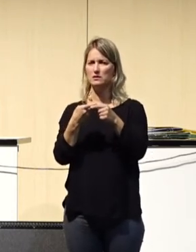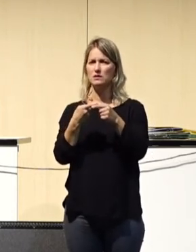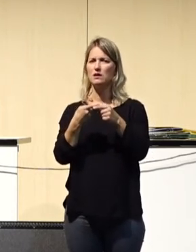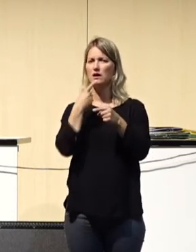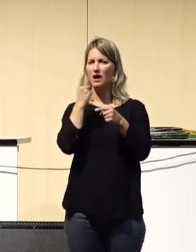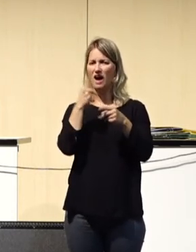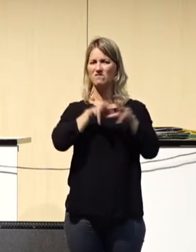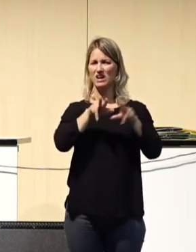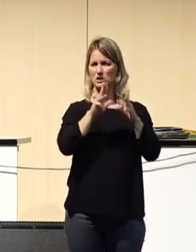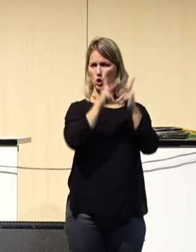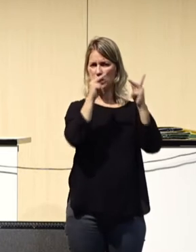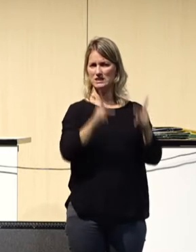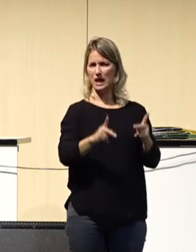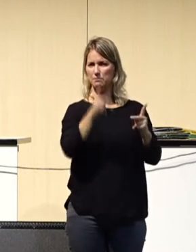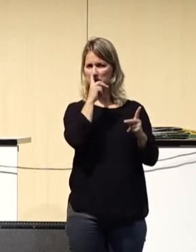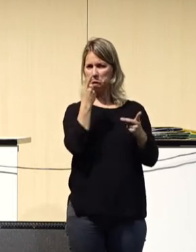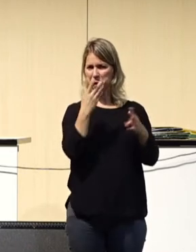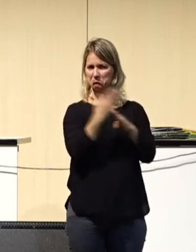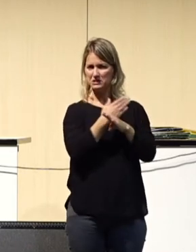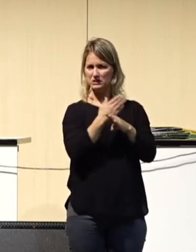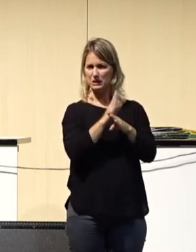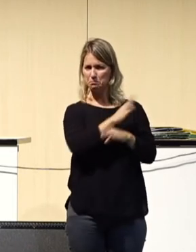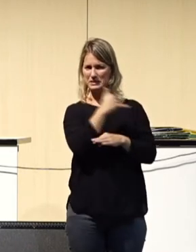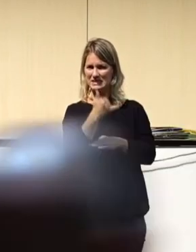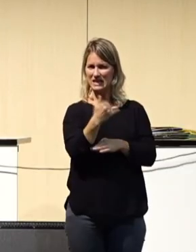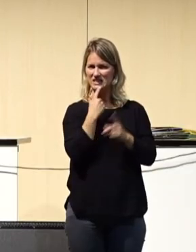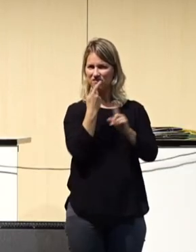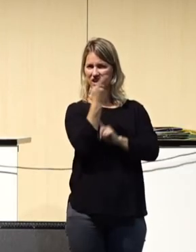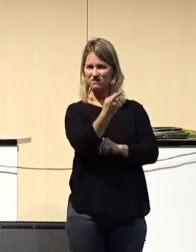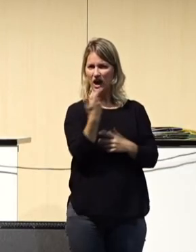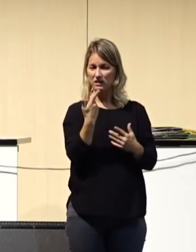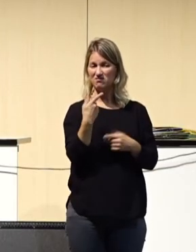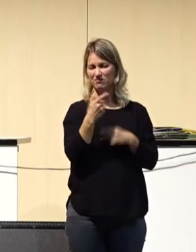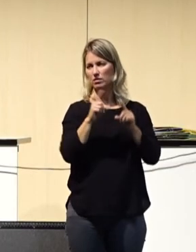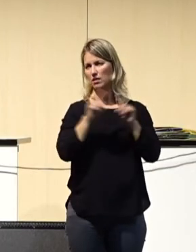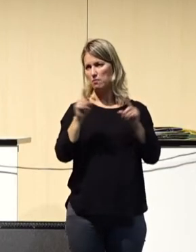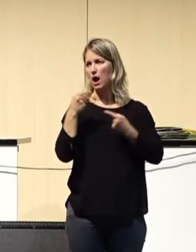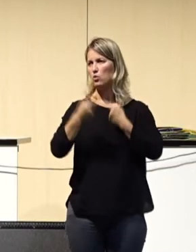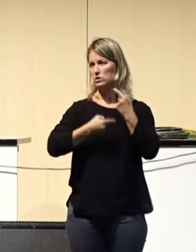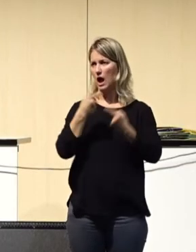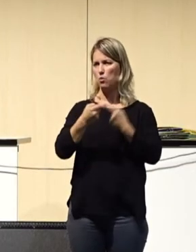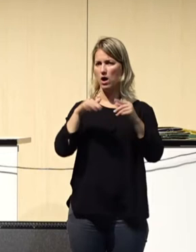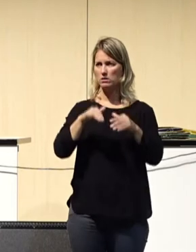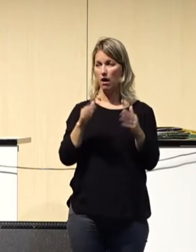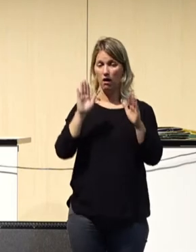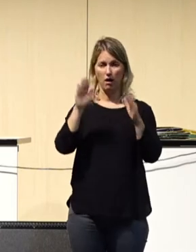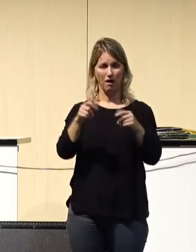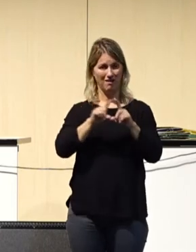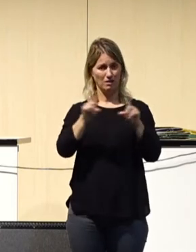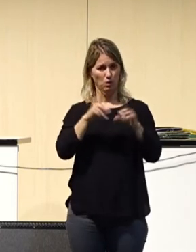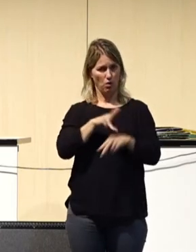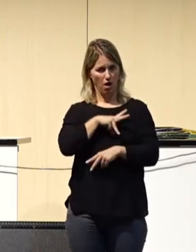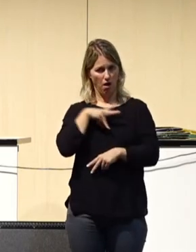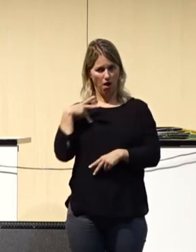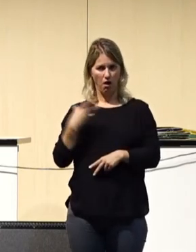des Verkehrskonzeptes erwähnt. Das ist ja auch, sage ich mal, ein Dauerthema. Ich weiß jetzt gar nicht, wie viele Jahre wir dazu jetzt schon